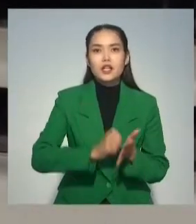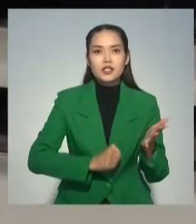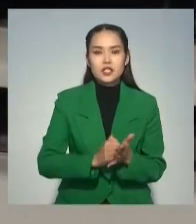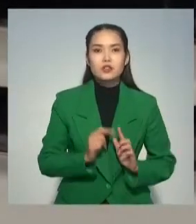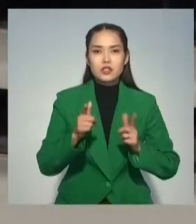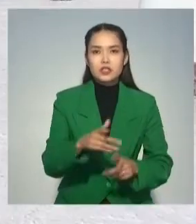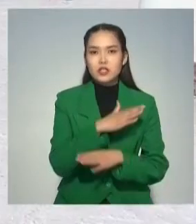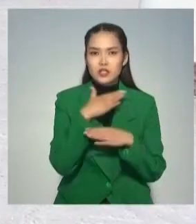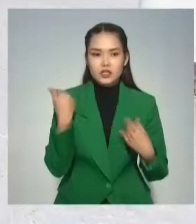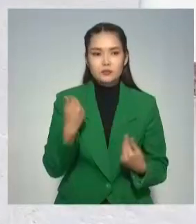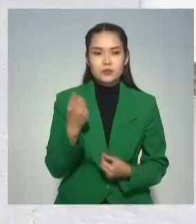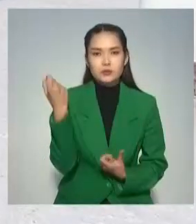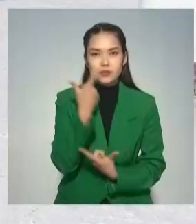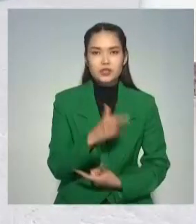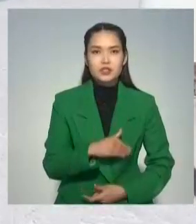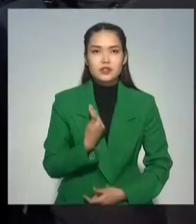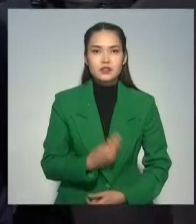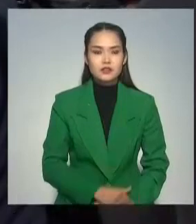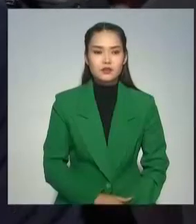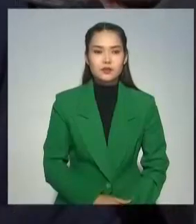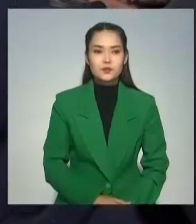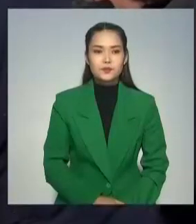тіркеуге келмейтінін білгісі келеді.